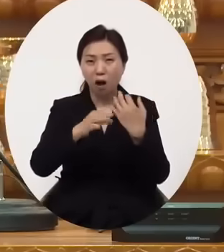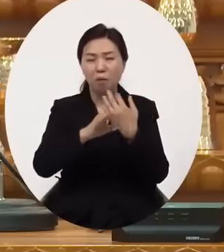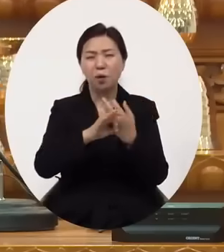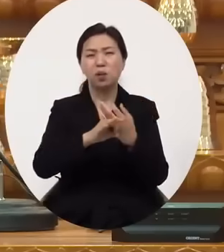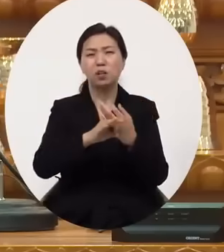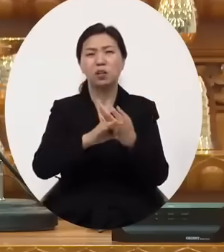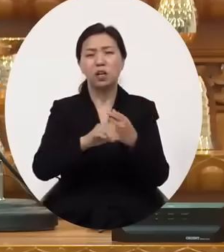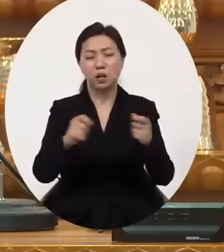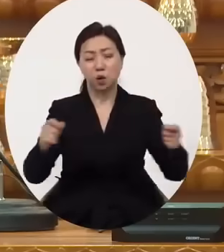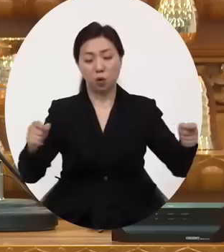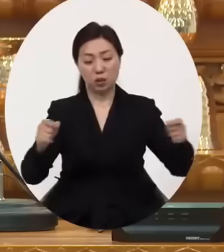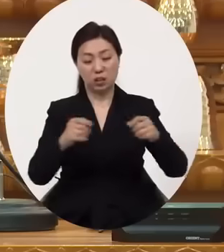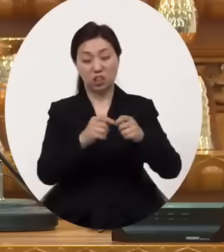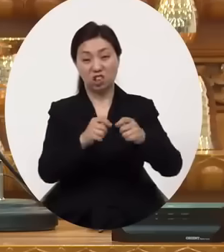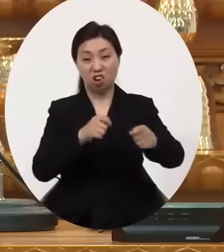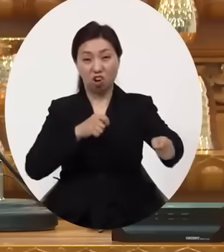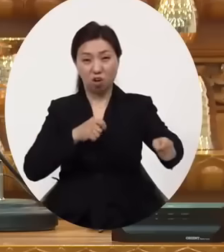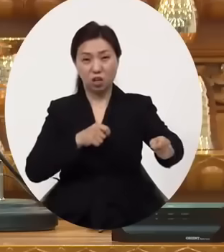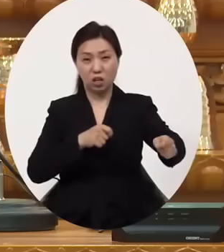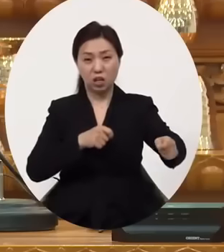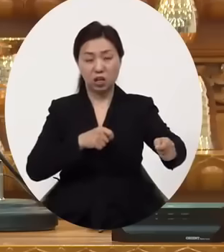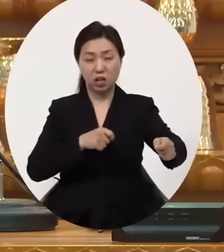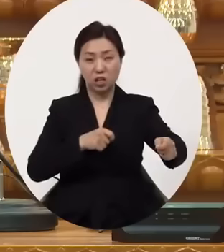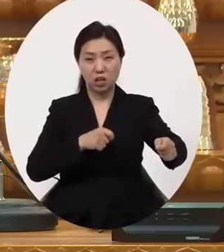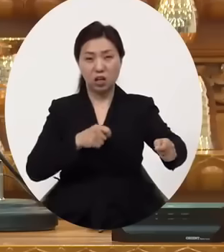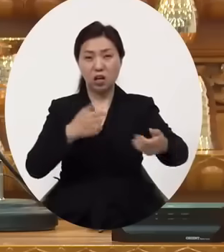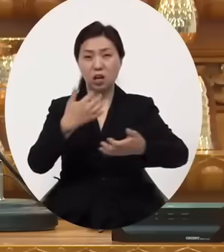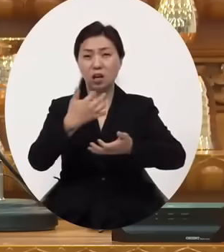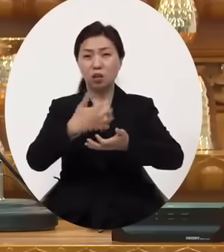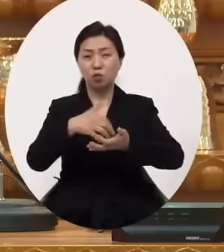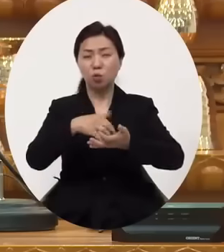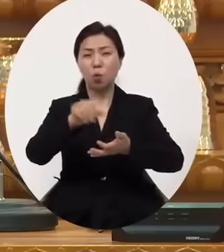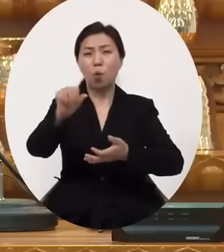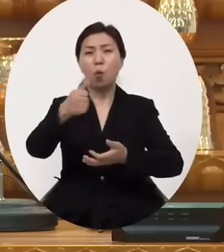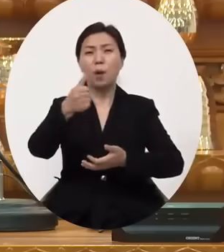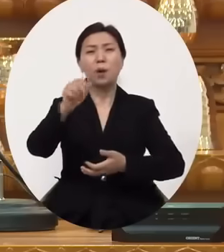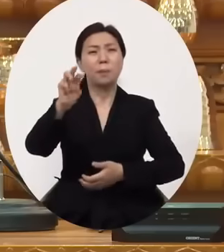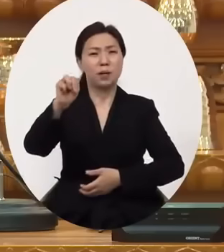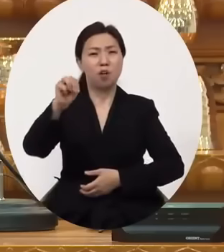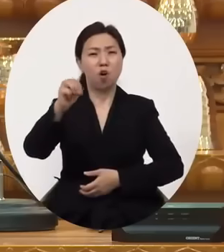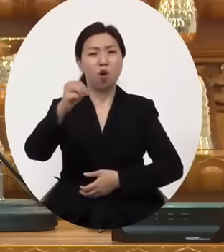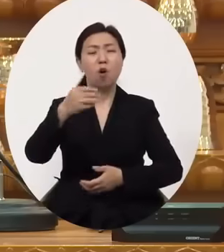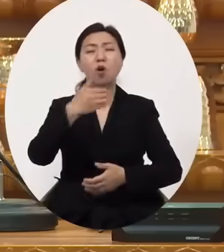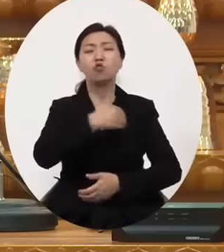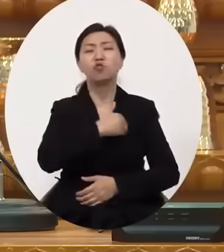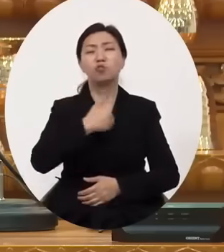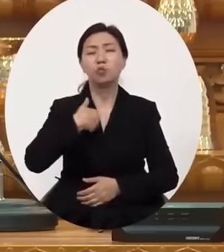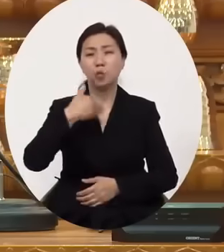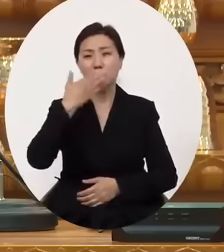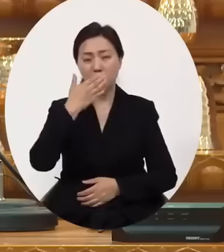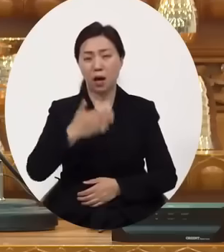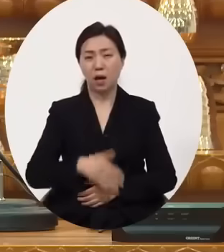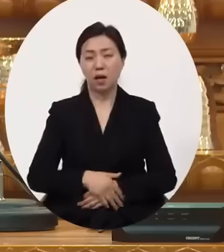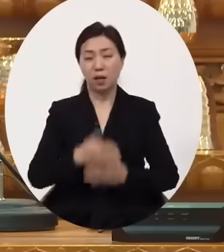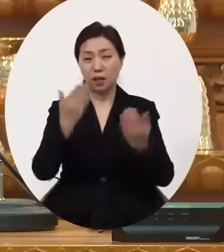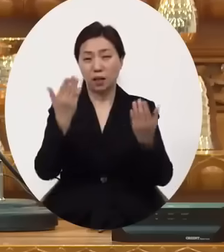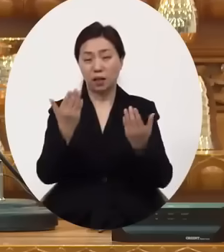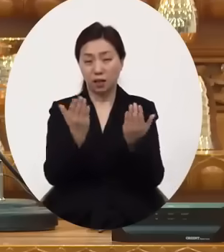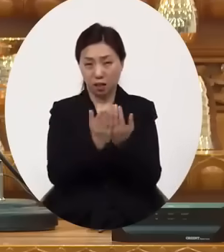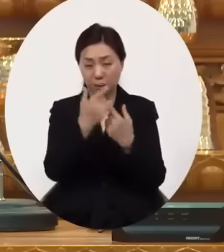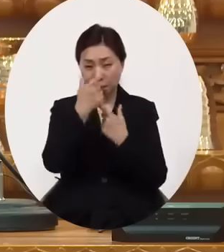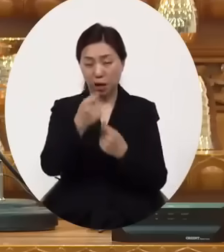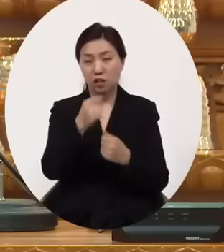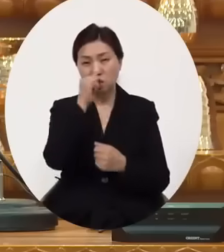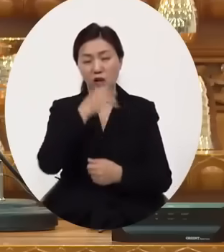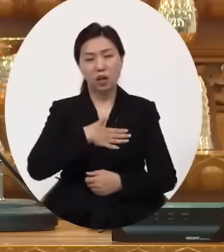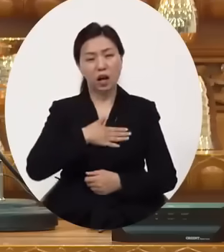전문가들한테 물어보면 한 500m가 적당하더라고요. 하루 이 등산은. 그 제가 요번에 티벳 가서